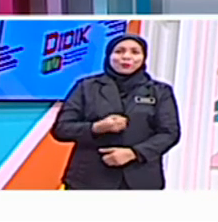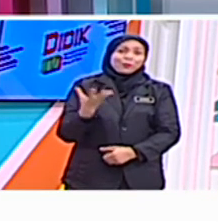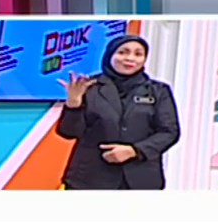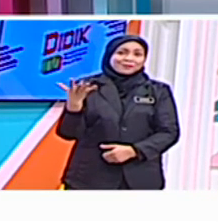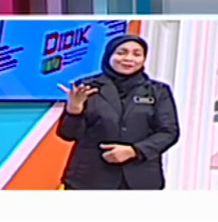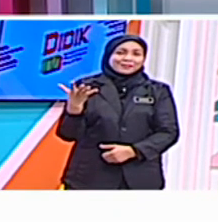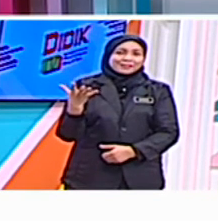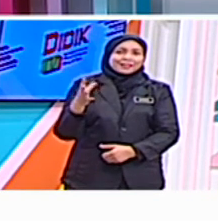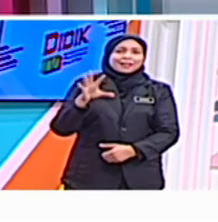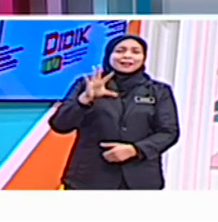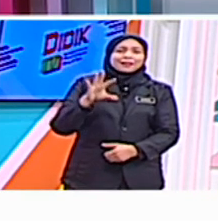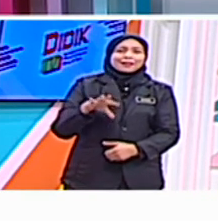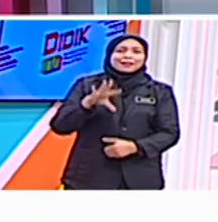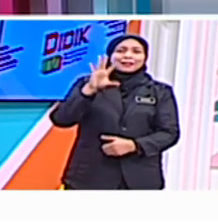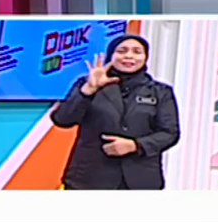tahun umur. Oh, 9 tahun. Umur